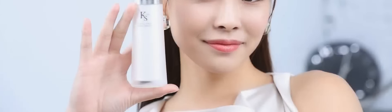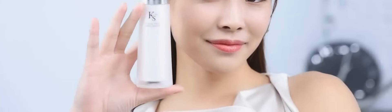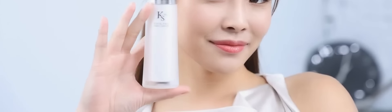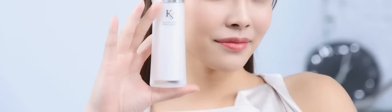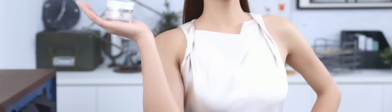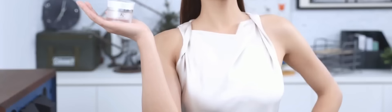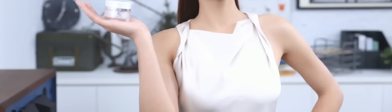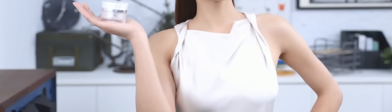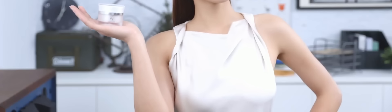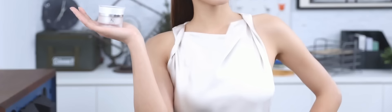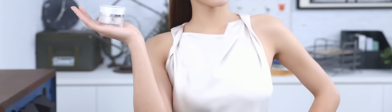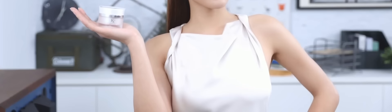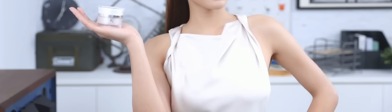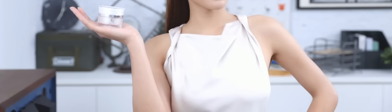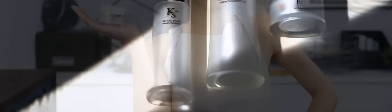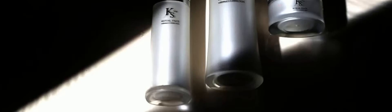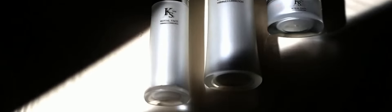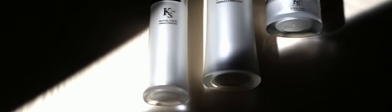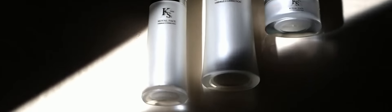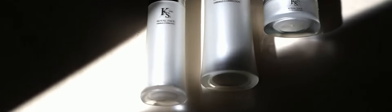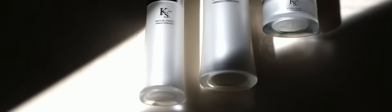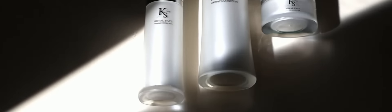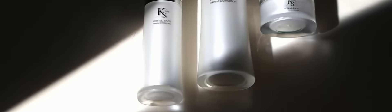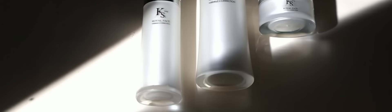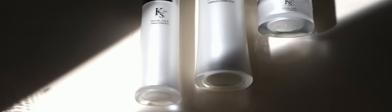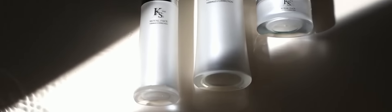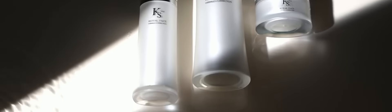家颜值逆时奇迹系列。